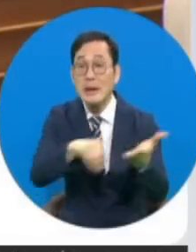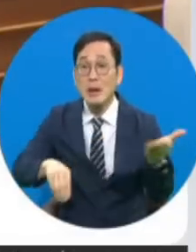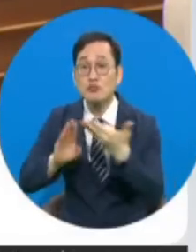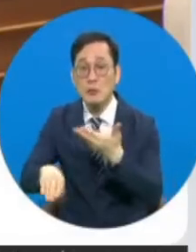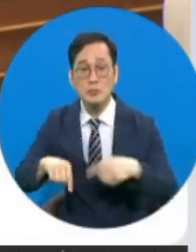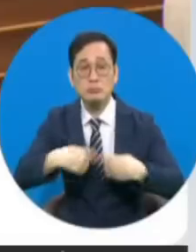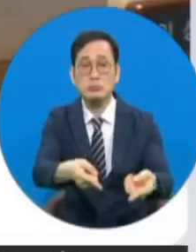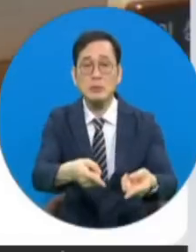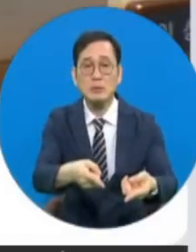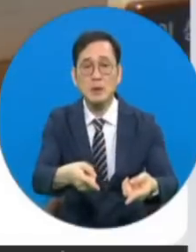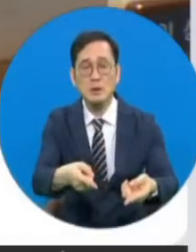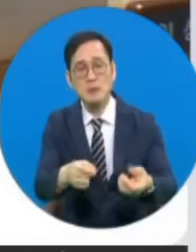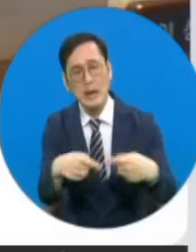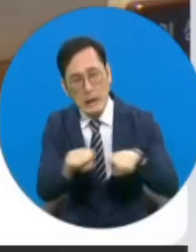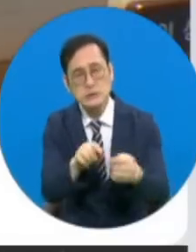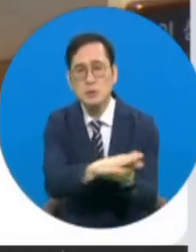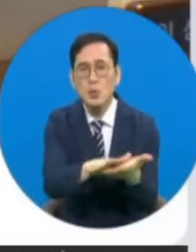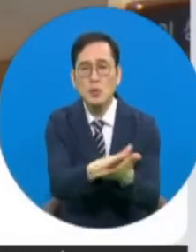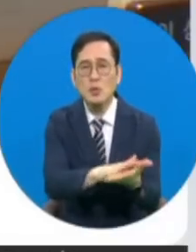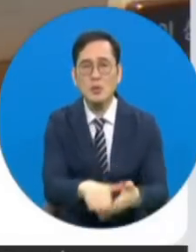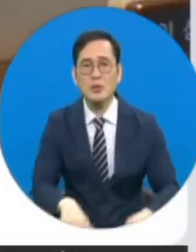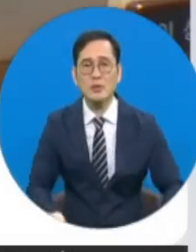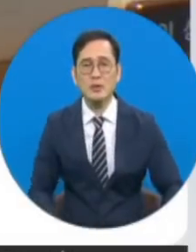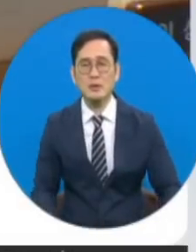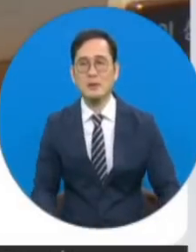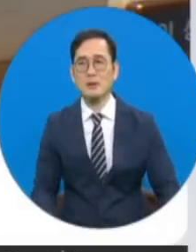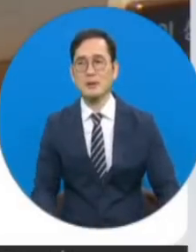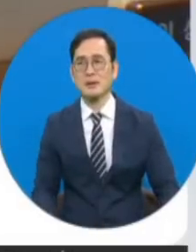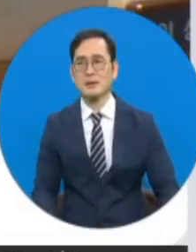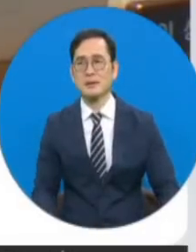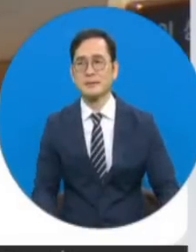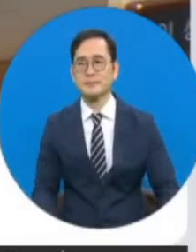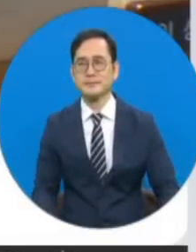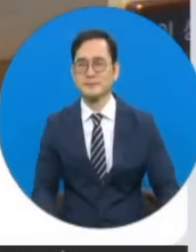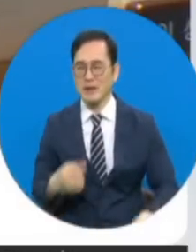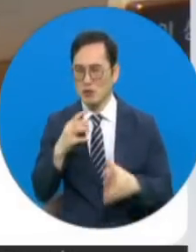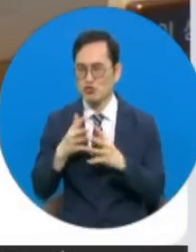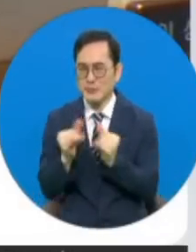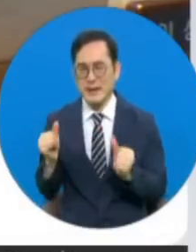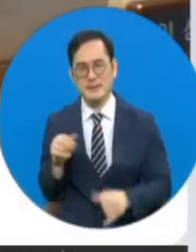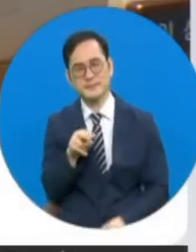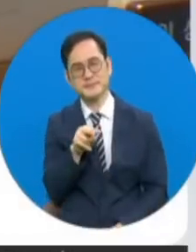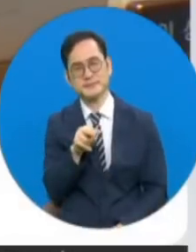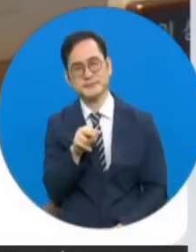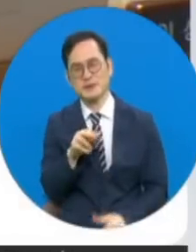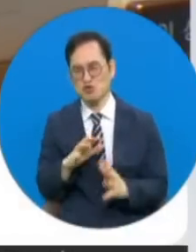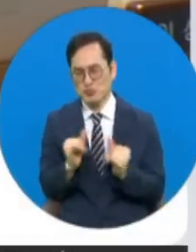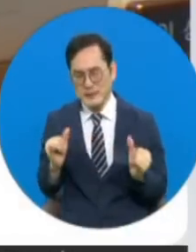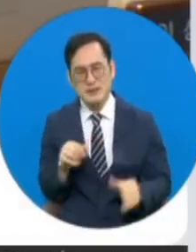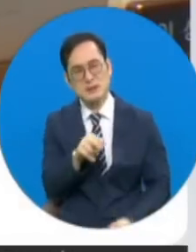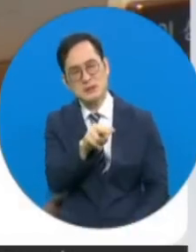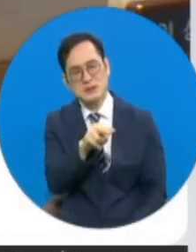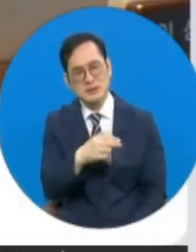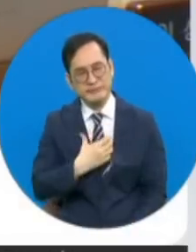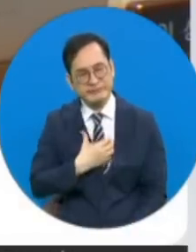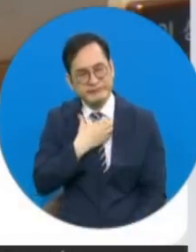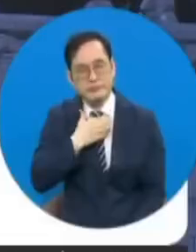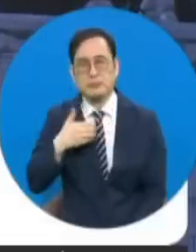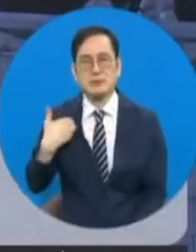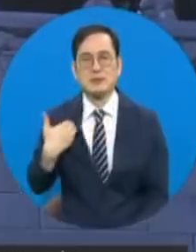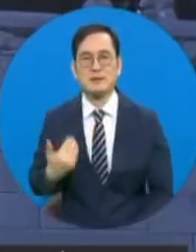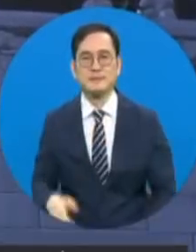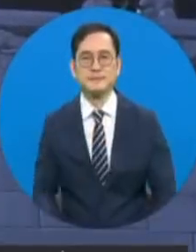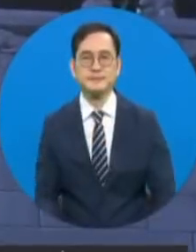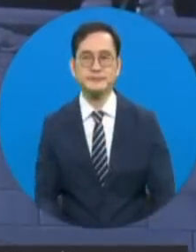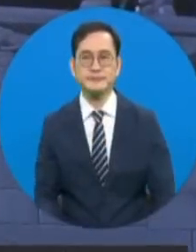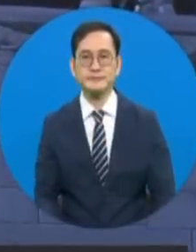갖고서는 체포동에 부결시킨다 국민들께서 이제 민주당을 어떻게 보실지 민주당도 고심이 깊을 거라고 생각합니다 과연